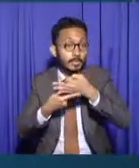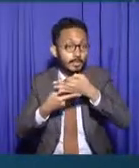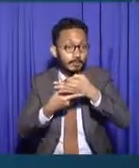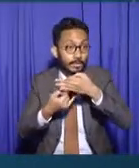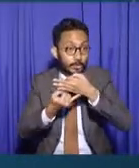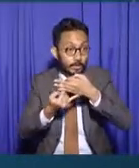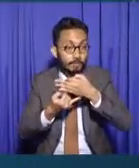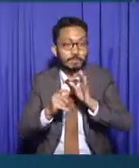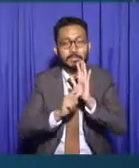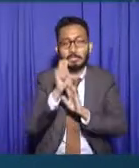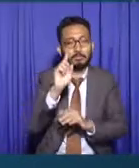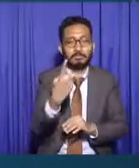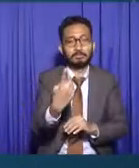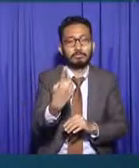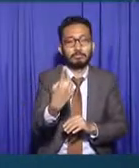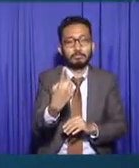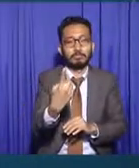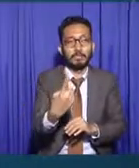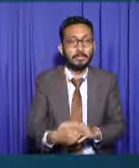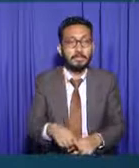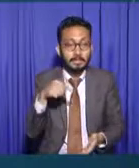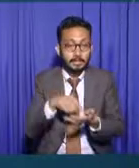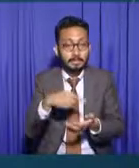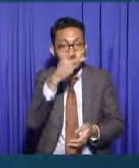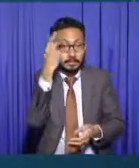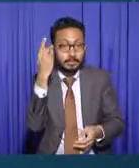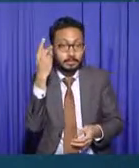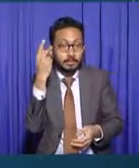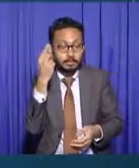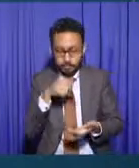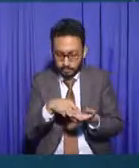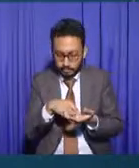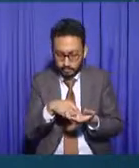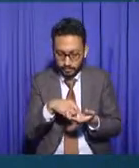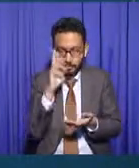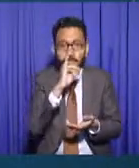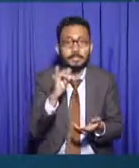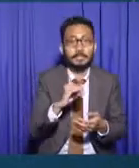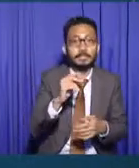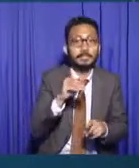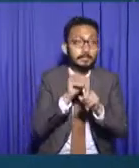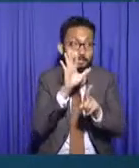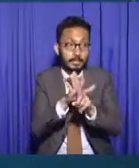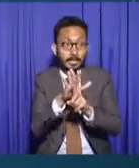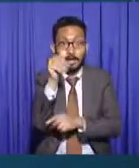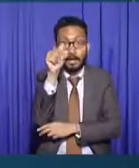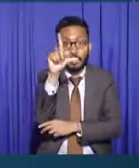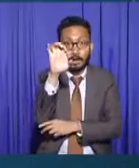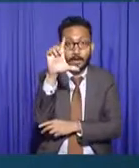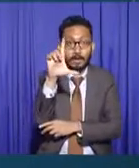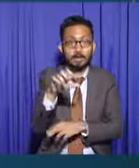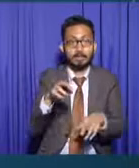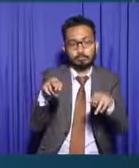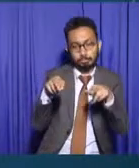fenotip Tinggi saja ini merupakan kesan Alil